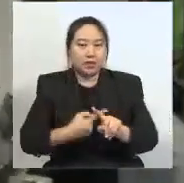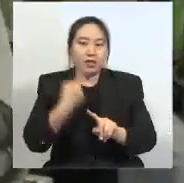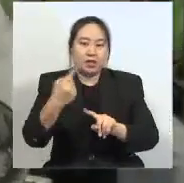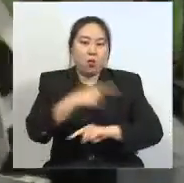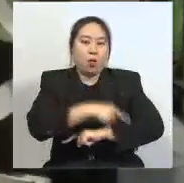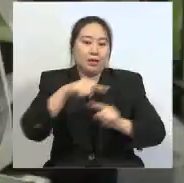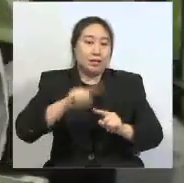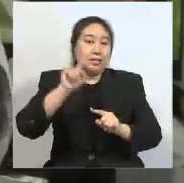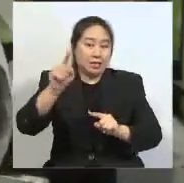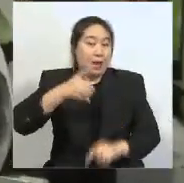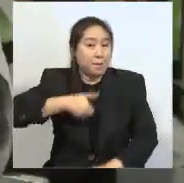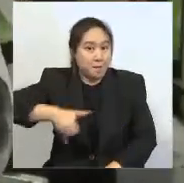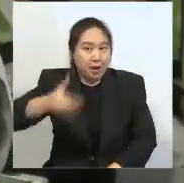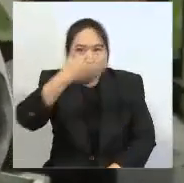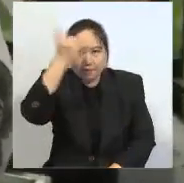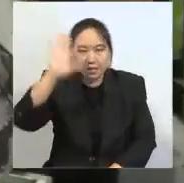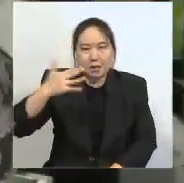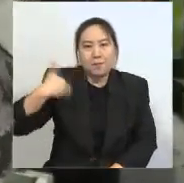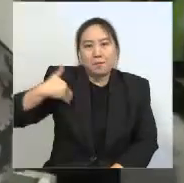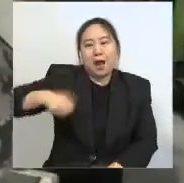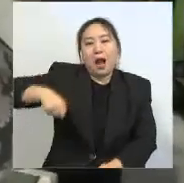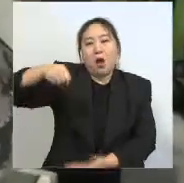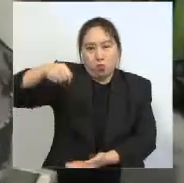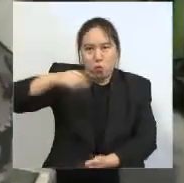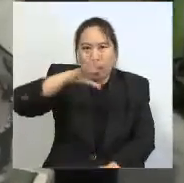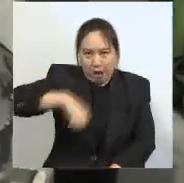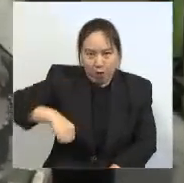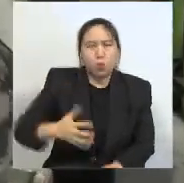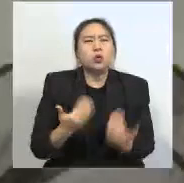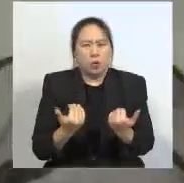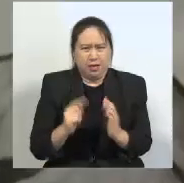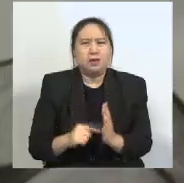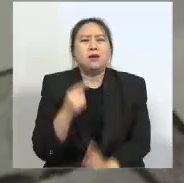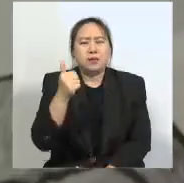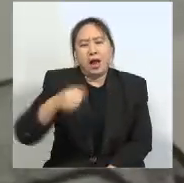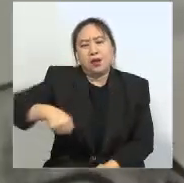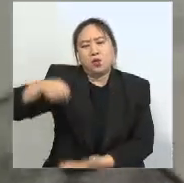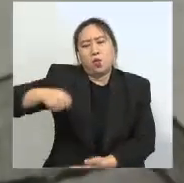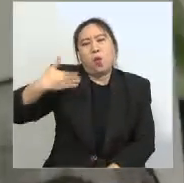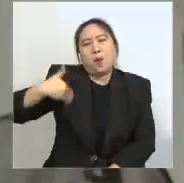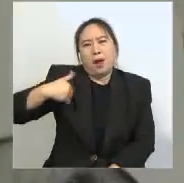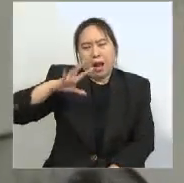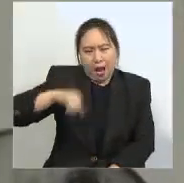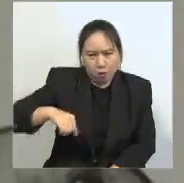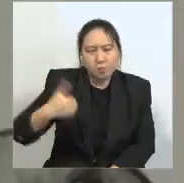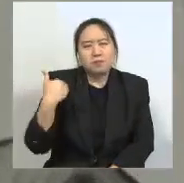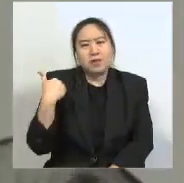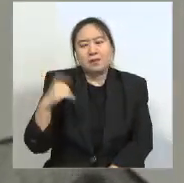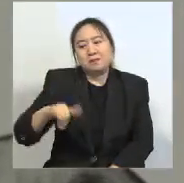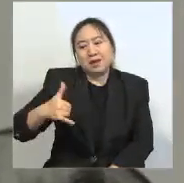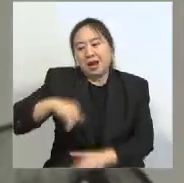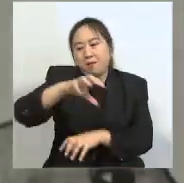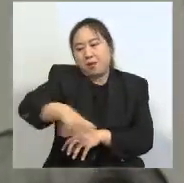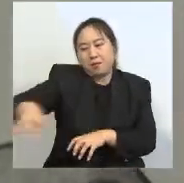เป็นต้นไปจะไปไหนอย่าลืมนะคะพกถุงผ้าไปด้วยจริงๆตอนนี้เนี่ยก็พกไปได้แล้วเพราะว่าหลายที่บางวันเขาก็กำหนดมาเลยว่